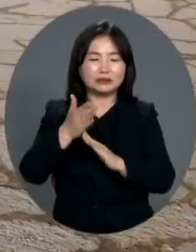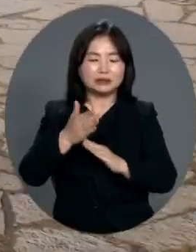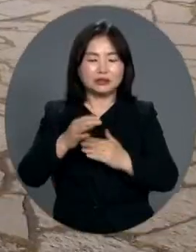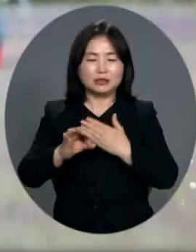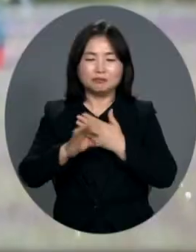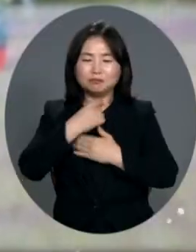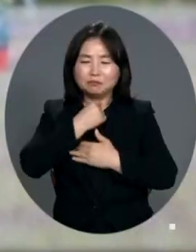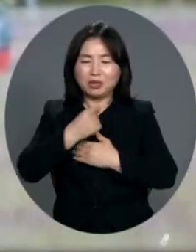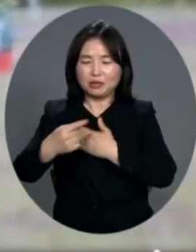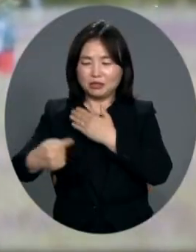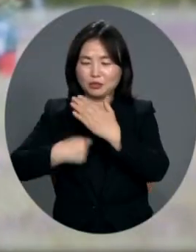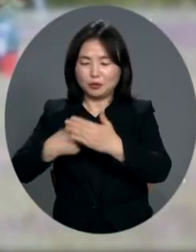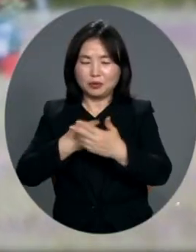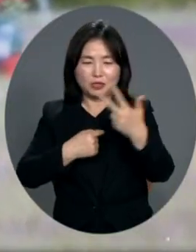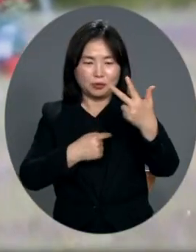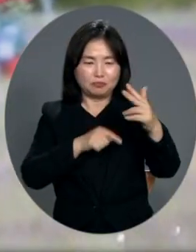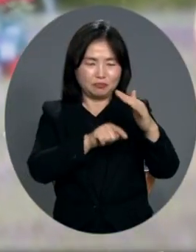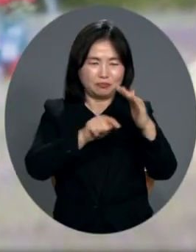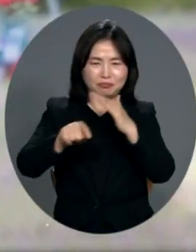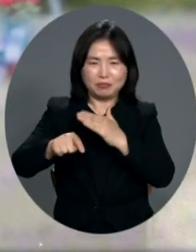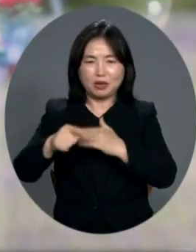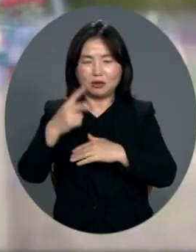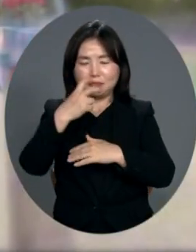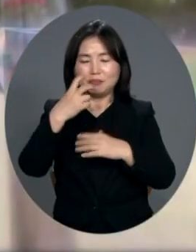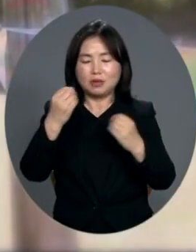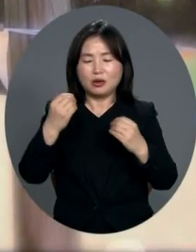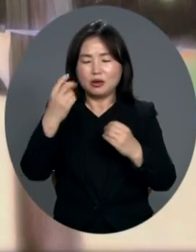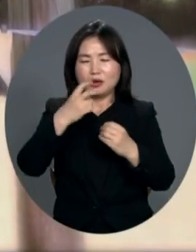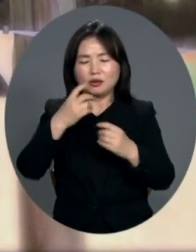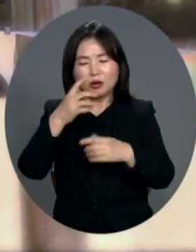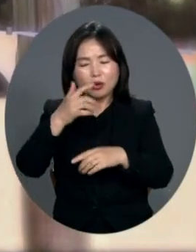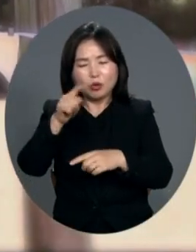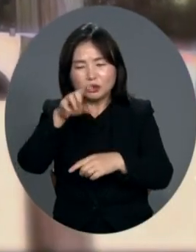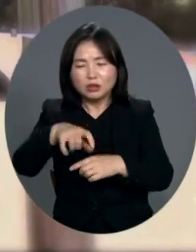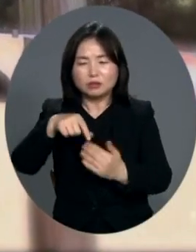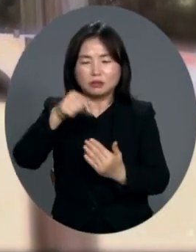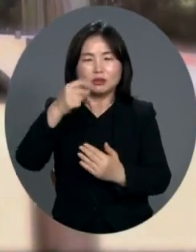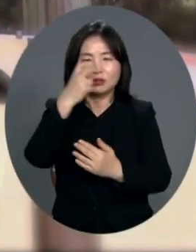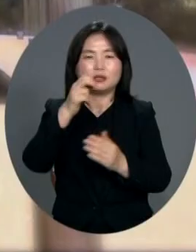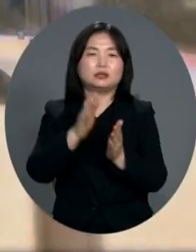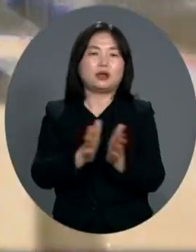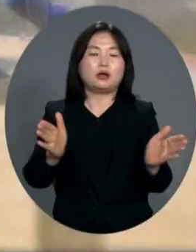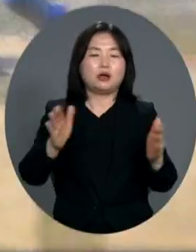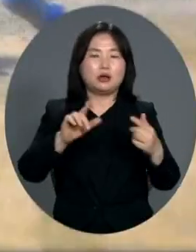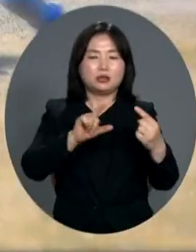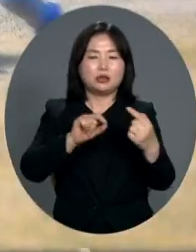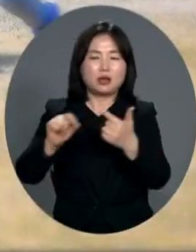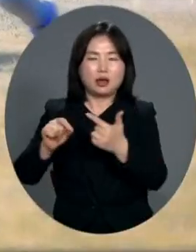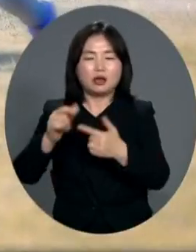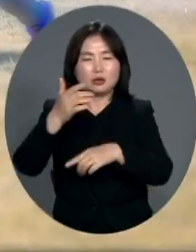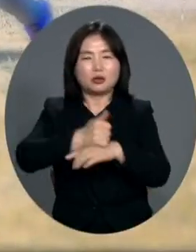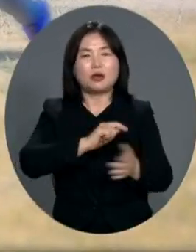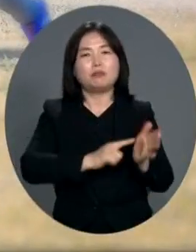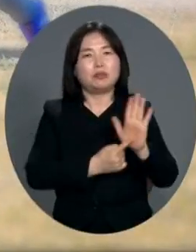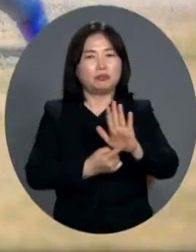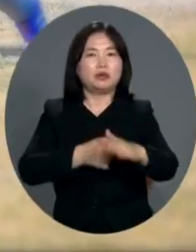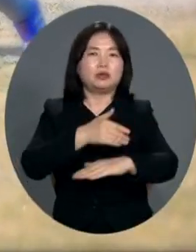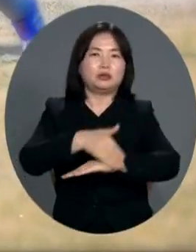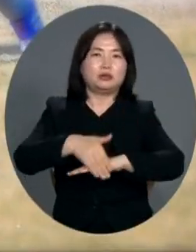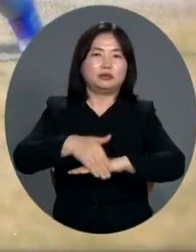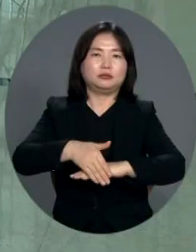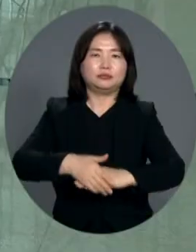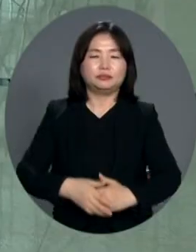7곳에 대한 실사를 마치고 최종 후보지 선정을 위한 검토에 들어갔으며 상반기 안에 결과를 발표할